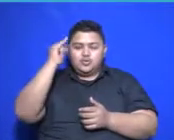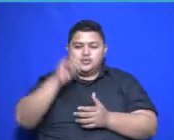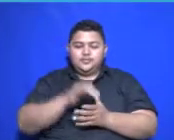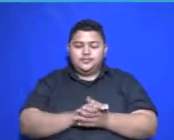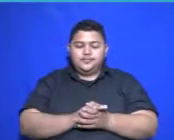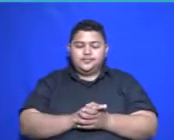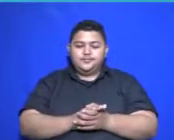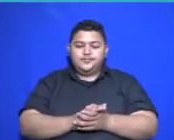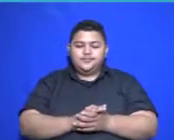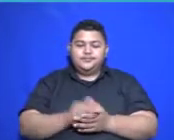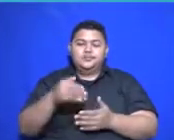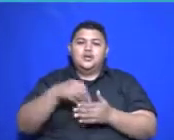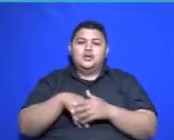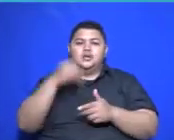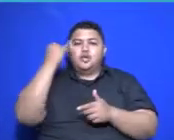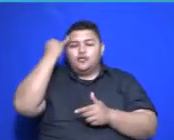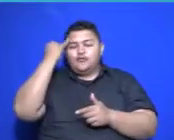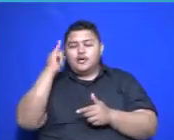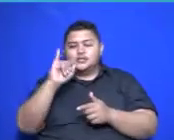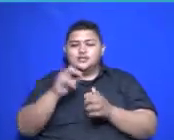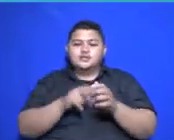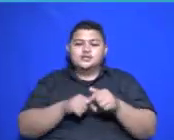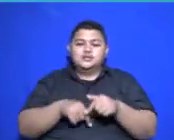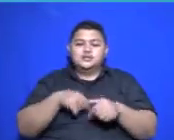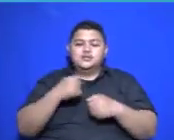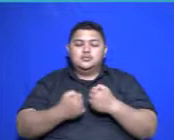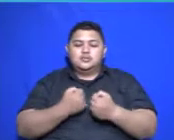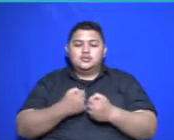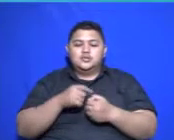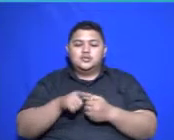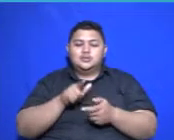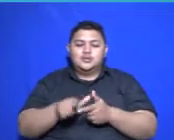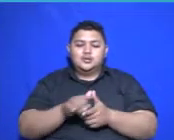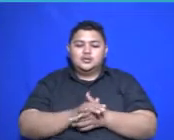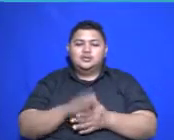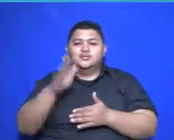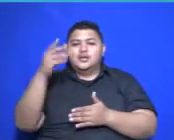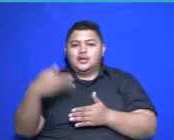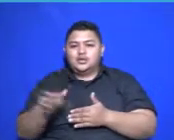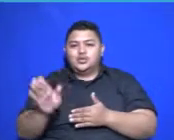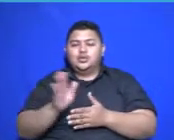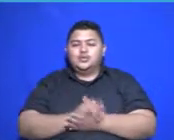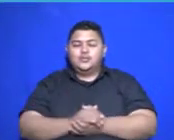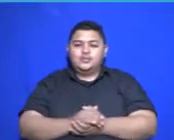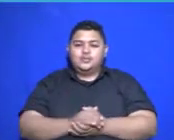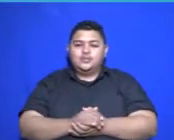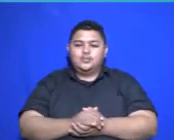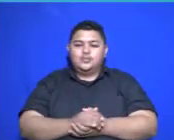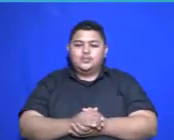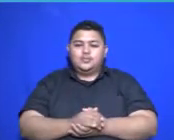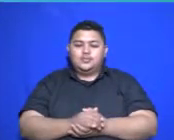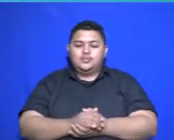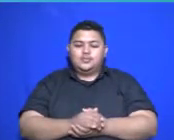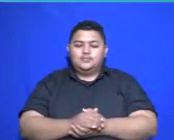Nah, di dalam kaitan inovasi, ini ada kaitan risetnya di bidang pangan, contoh berikutnya. Ya,